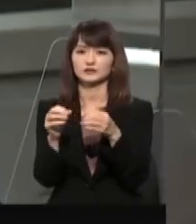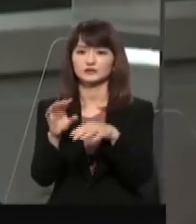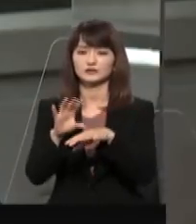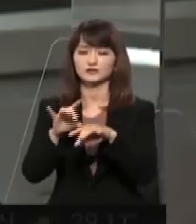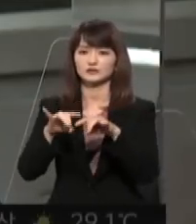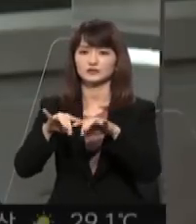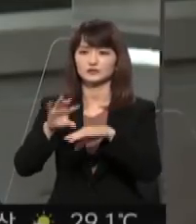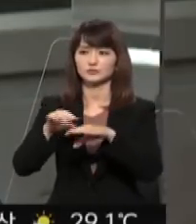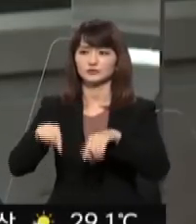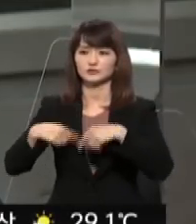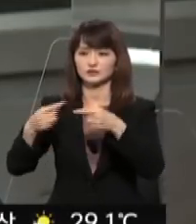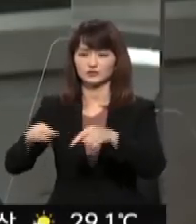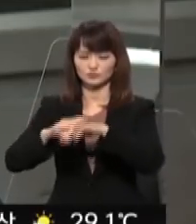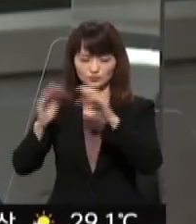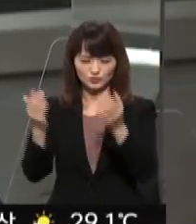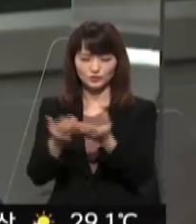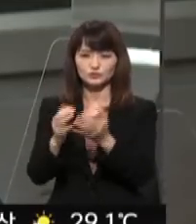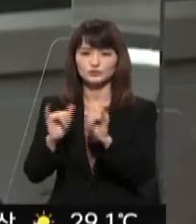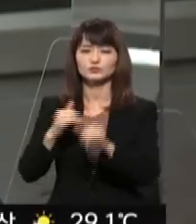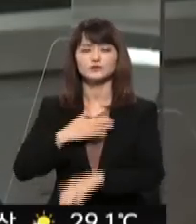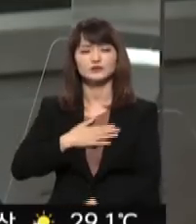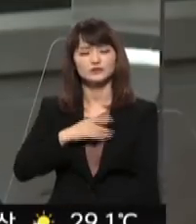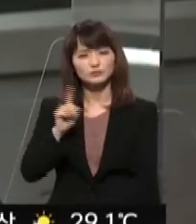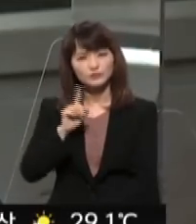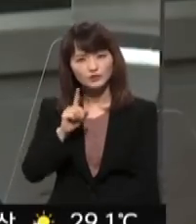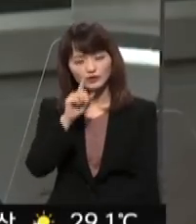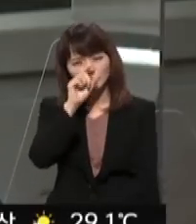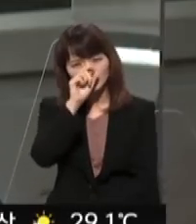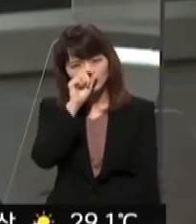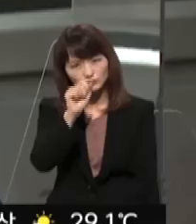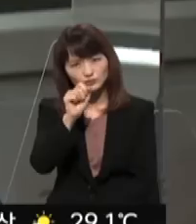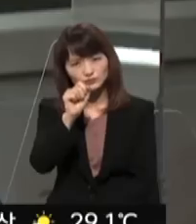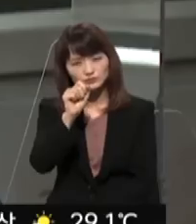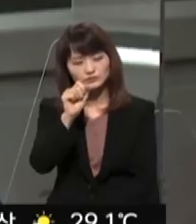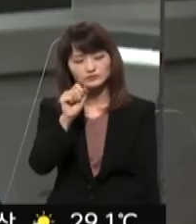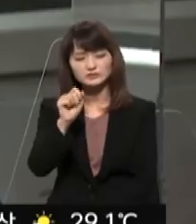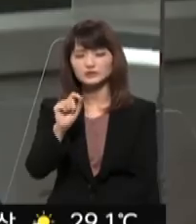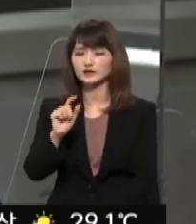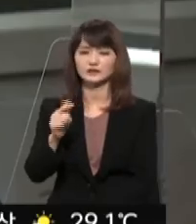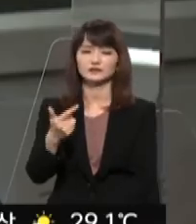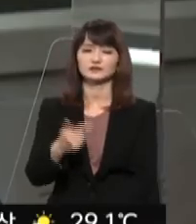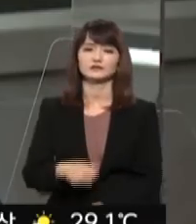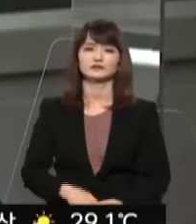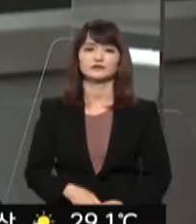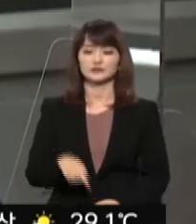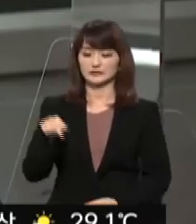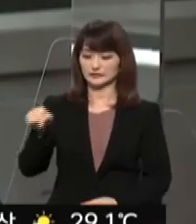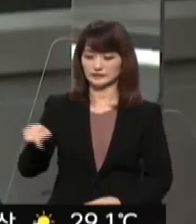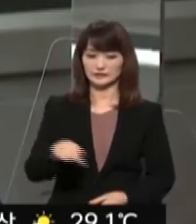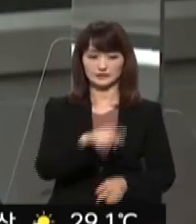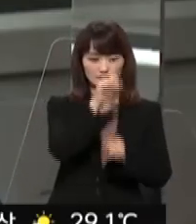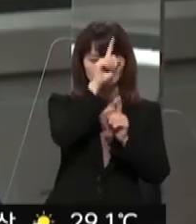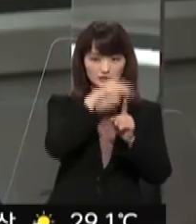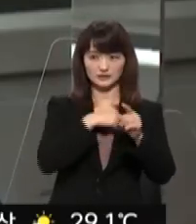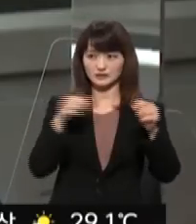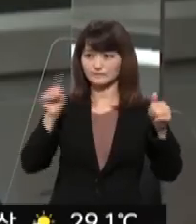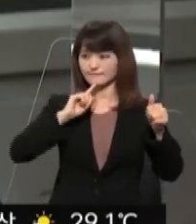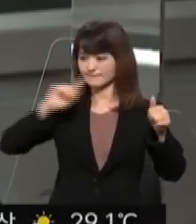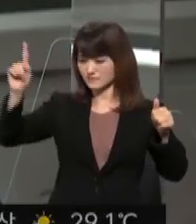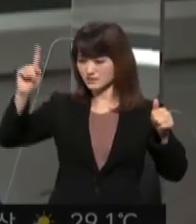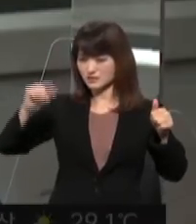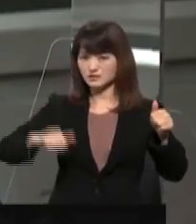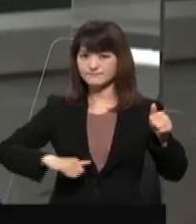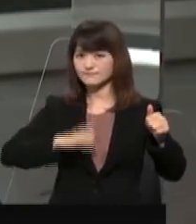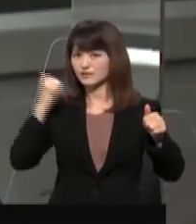라디오에서 해가지고 전국민이 알게 돼서 뭐가 좋을까 싶고 이철규 의원이 또 이제 이걸 고소까지 하시니까 아마 많이 화가